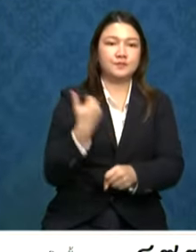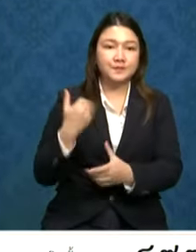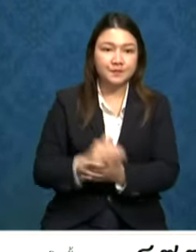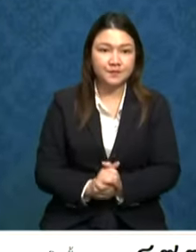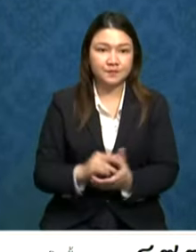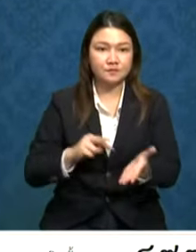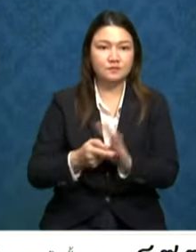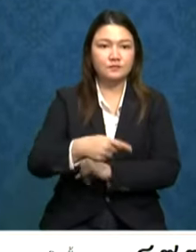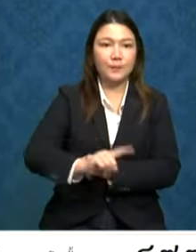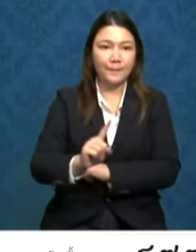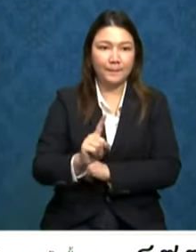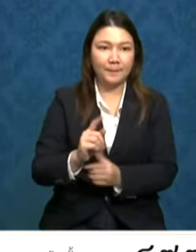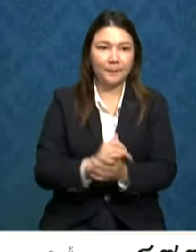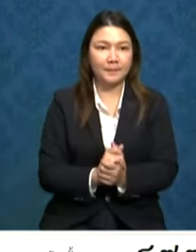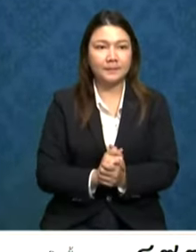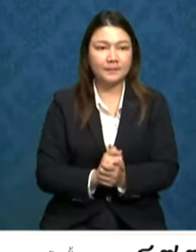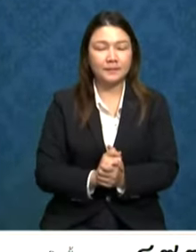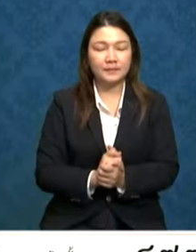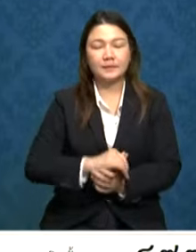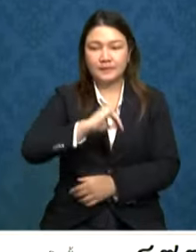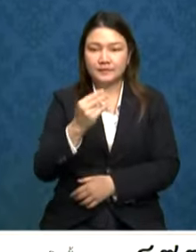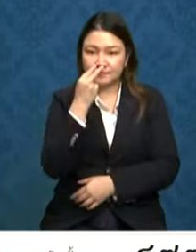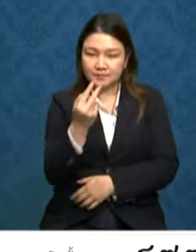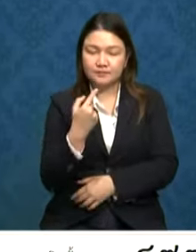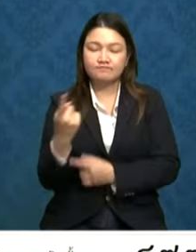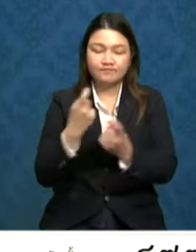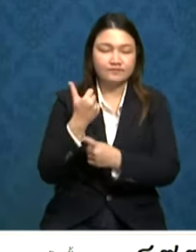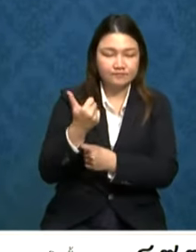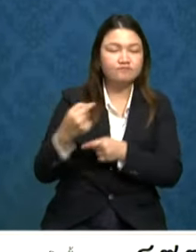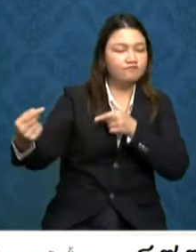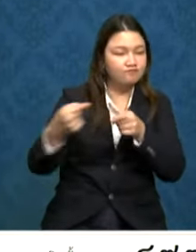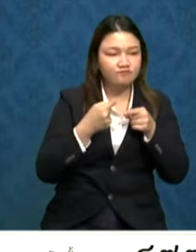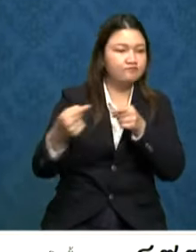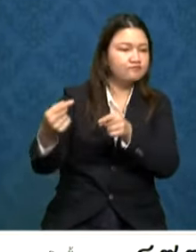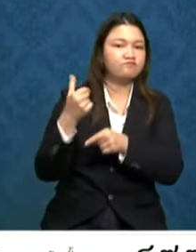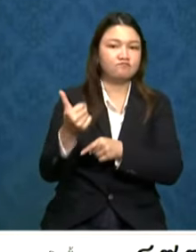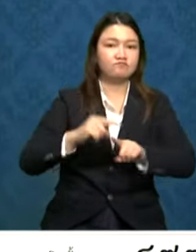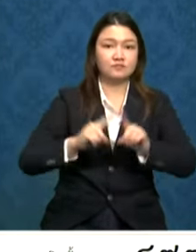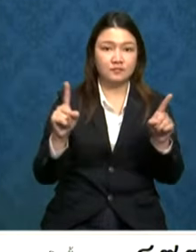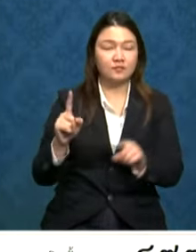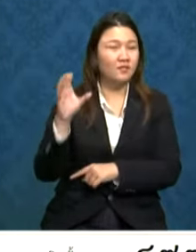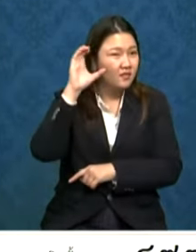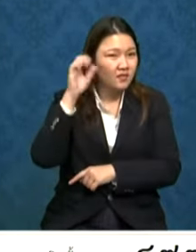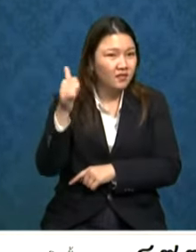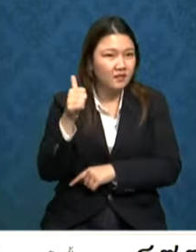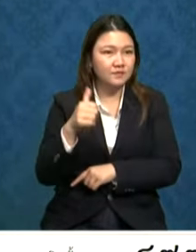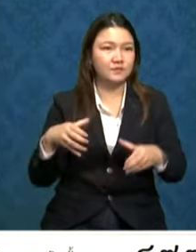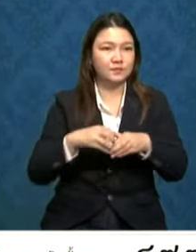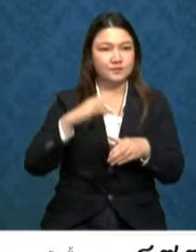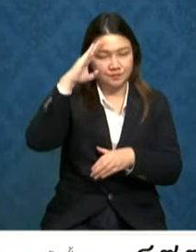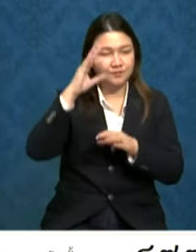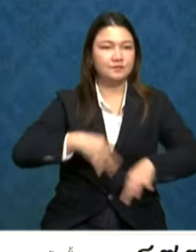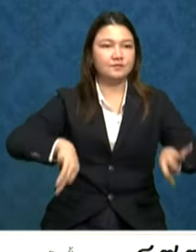อาจจะเป็นคำตอบที่บางคนก็โต้แย้งได้นะฮะแต่ว่าผมเชื่อว่าทหารมีความจำเป็น